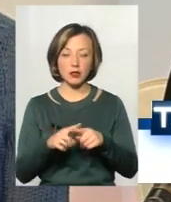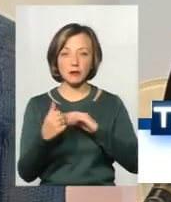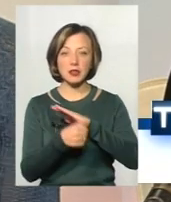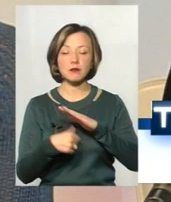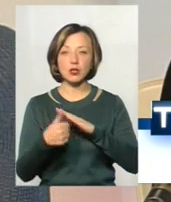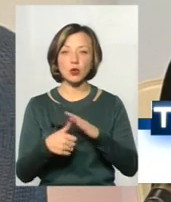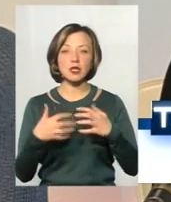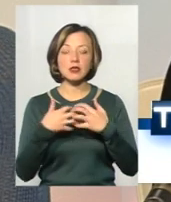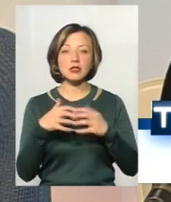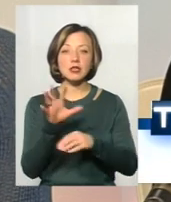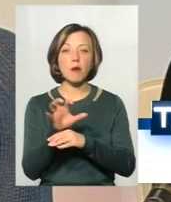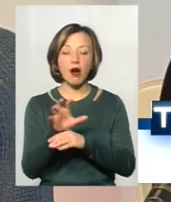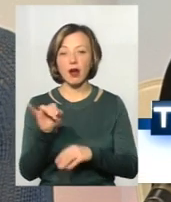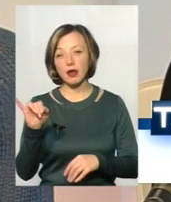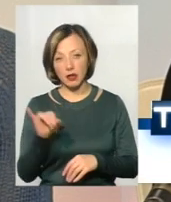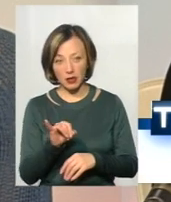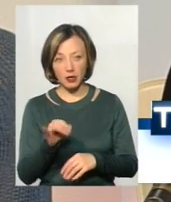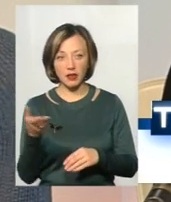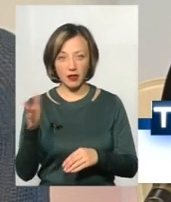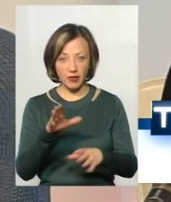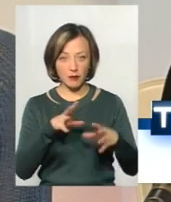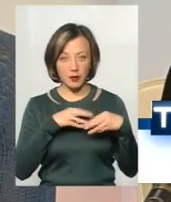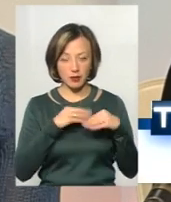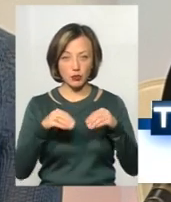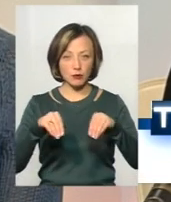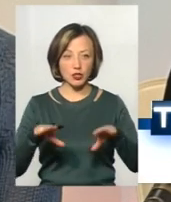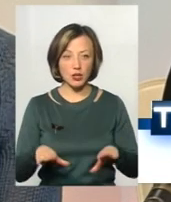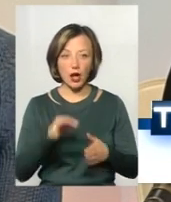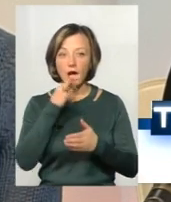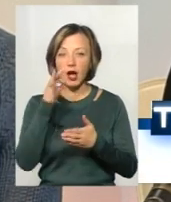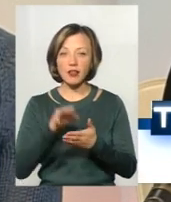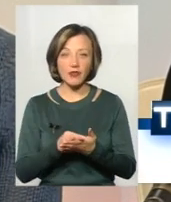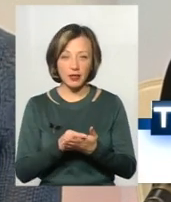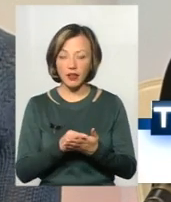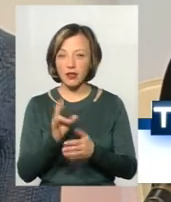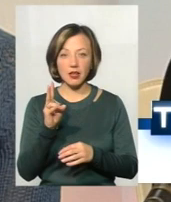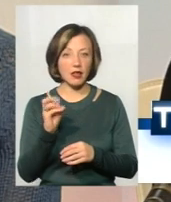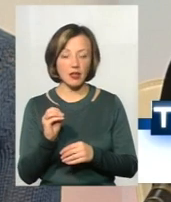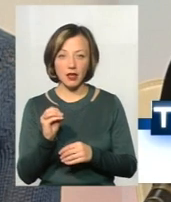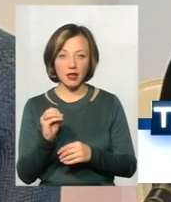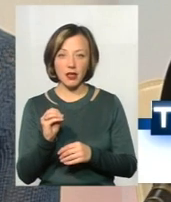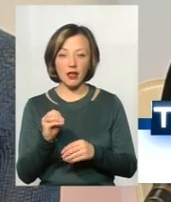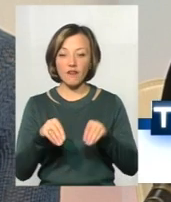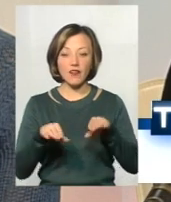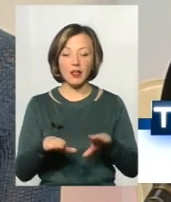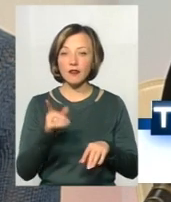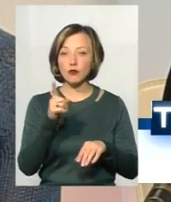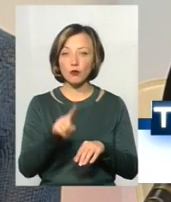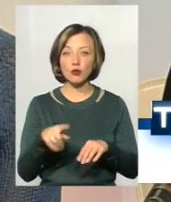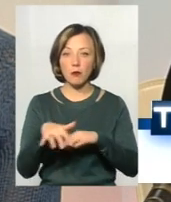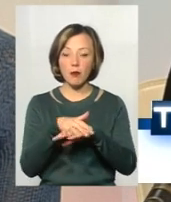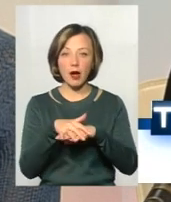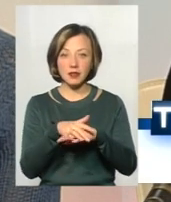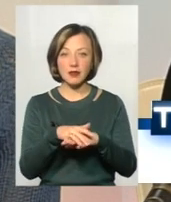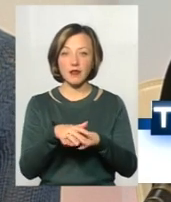беспризорные собаки. И давайте мы вместе это будем решать. Ответственность и выход не в том, чтобы массово